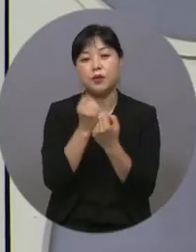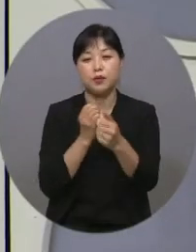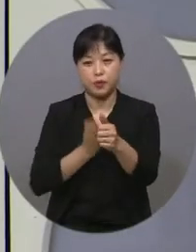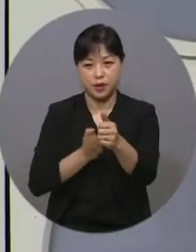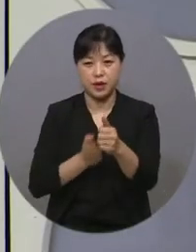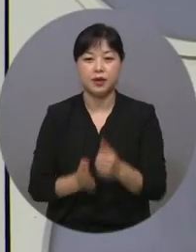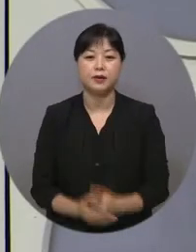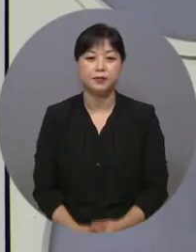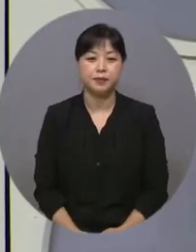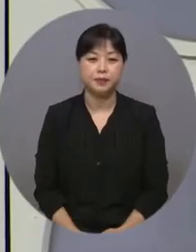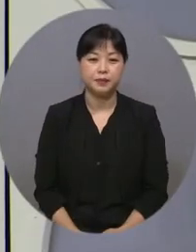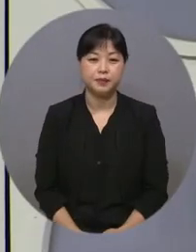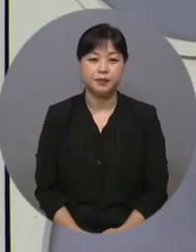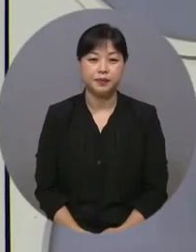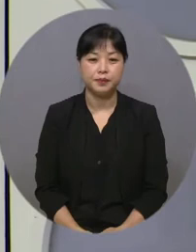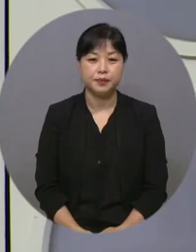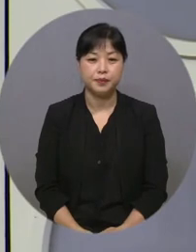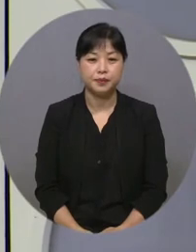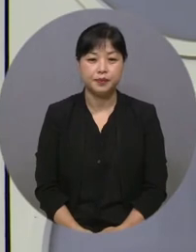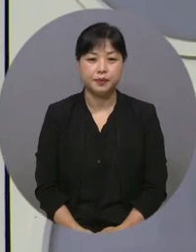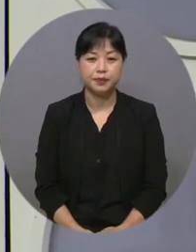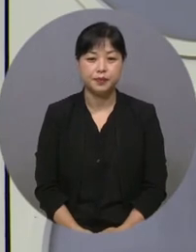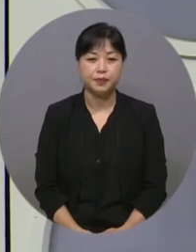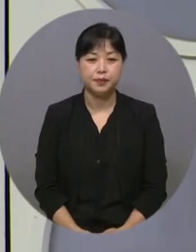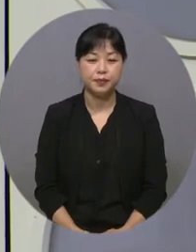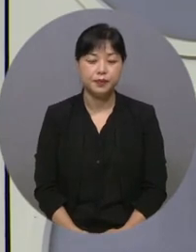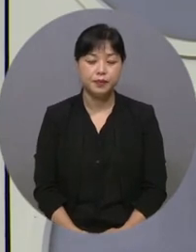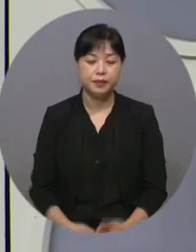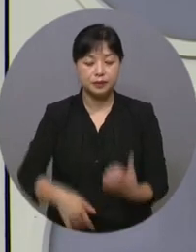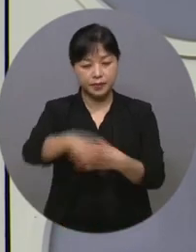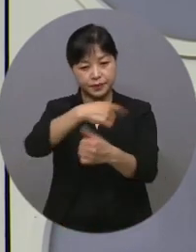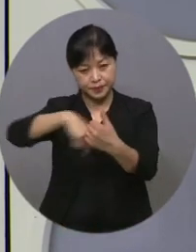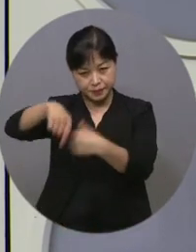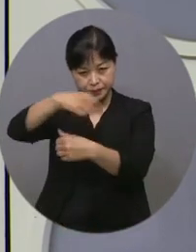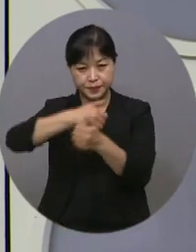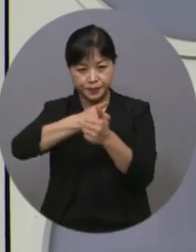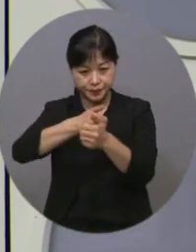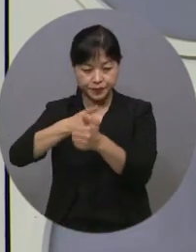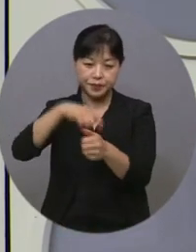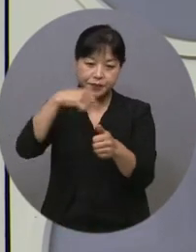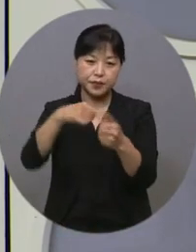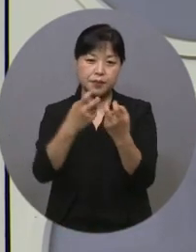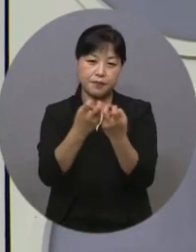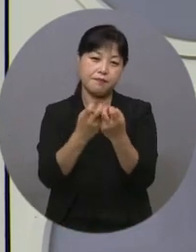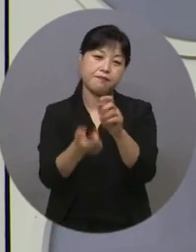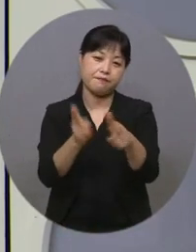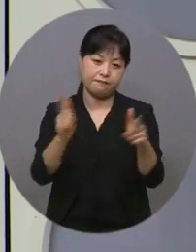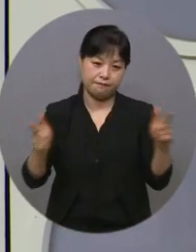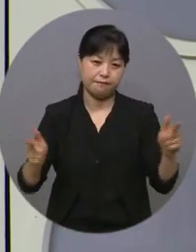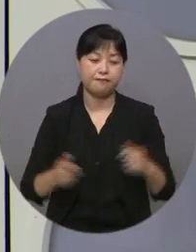그것은 지금 사안에 따라서 지도 방법이 다를 수도 있는데요.